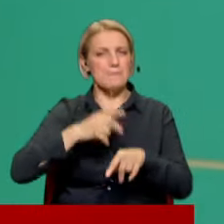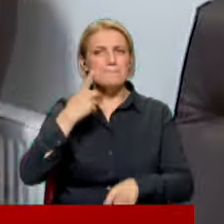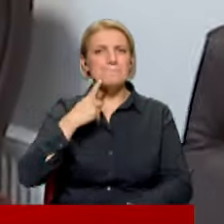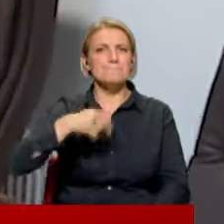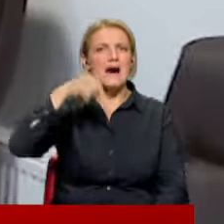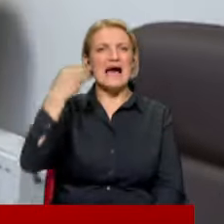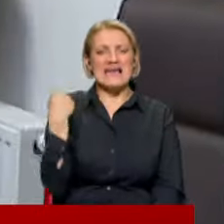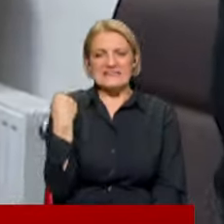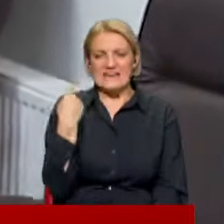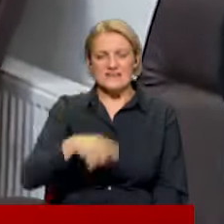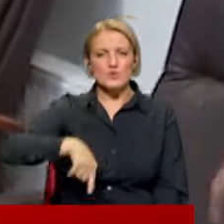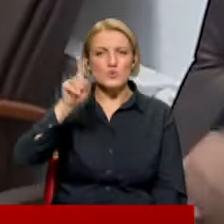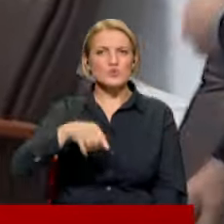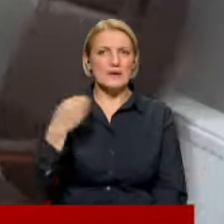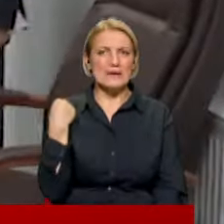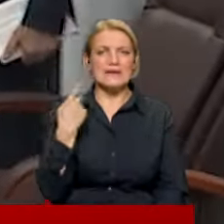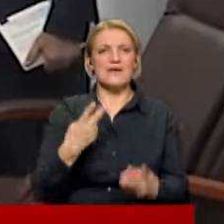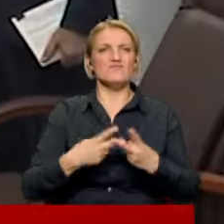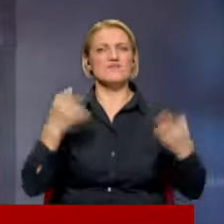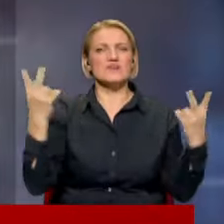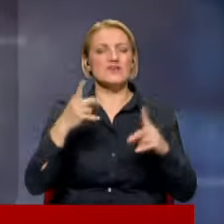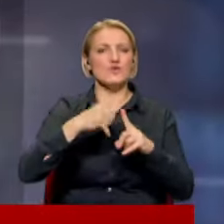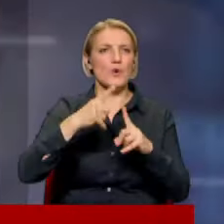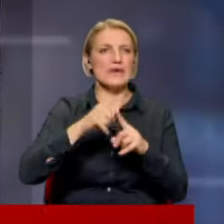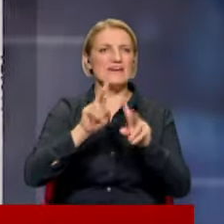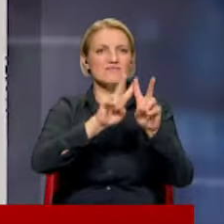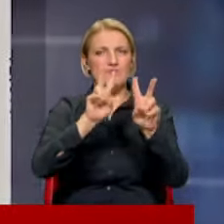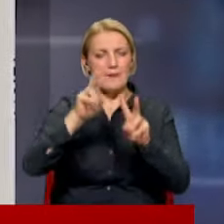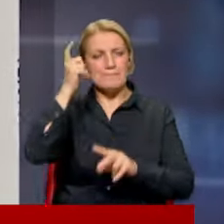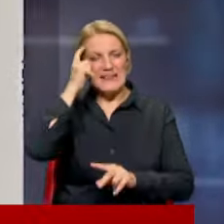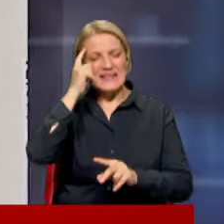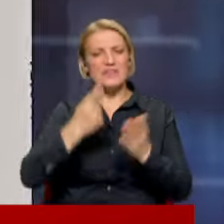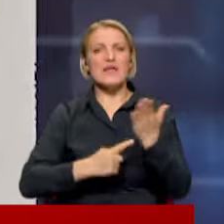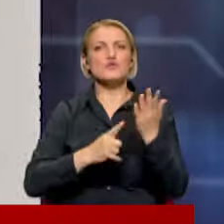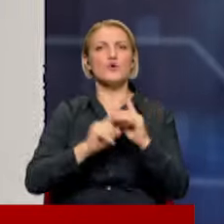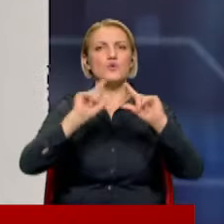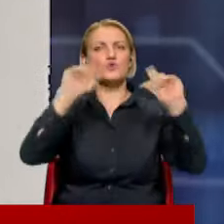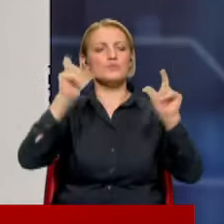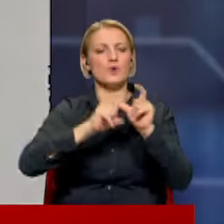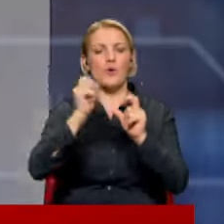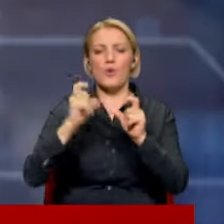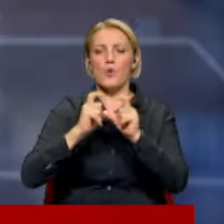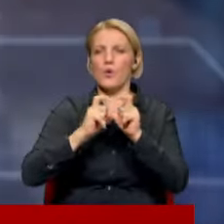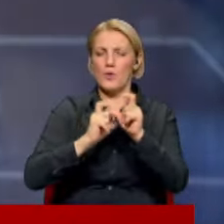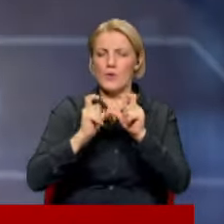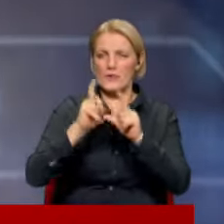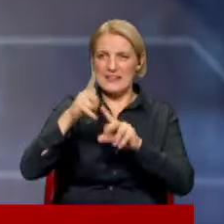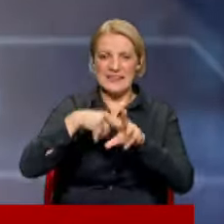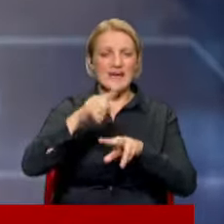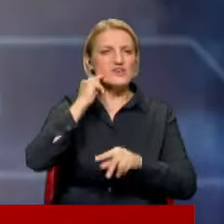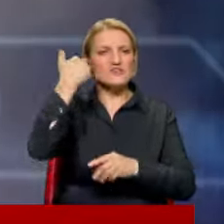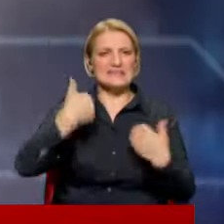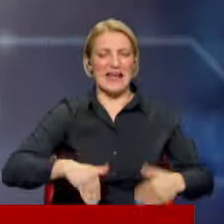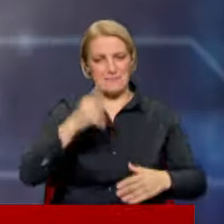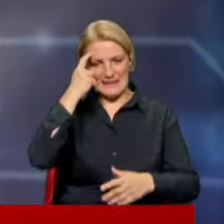sızıntı yok açıklaması yaptı ama free web Turkey Sitesi bilgi teknolojileri kurumunun Google'a gönderdiği kişisel verilerin yer